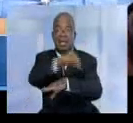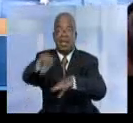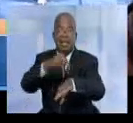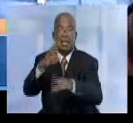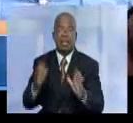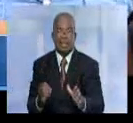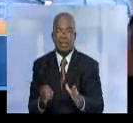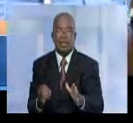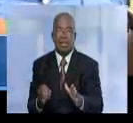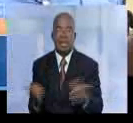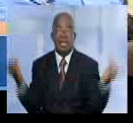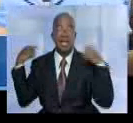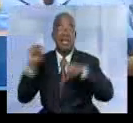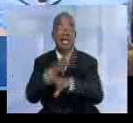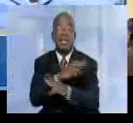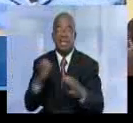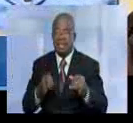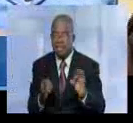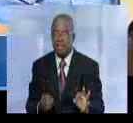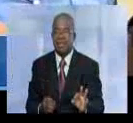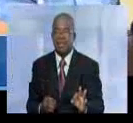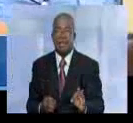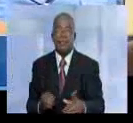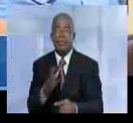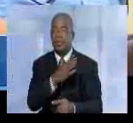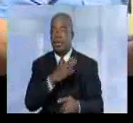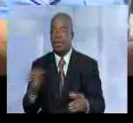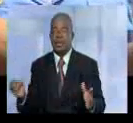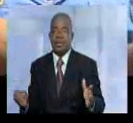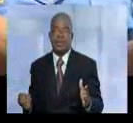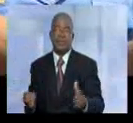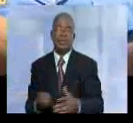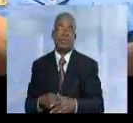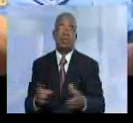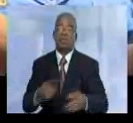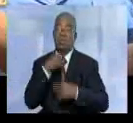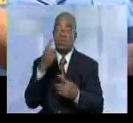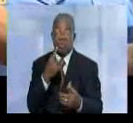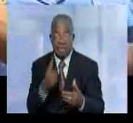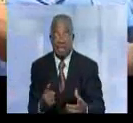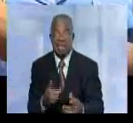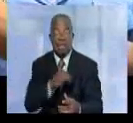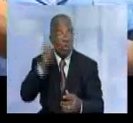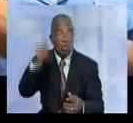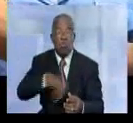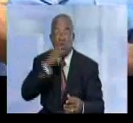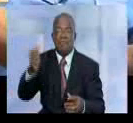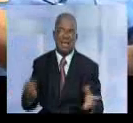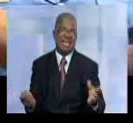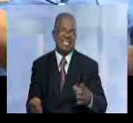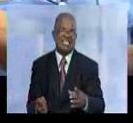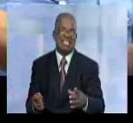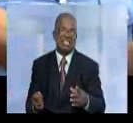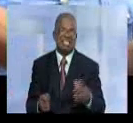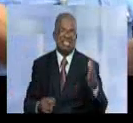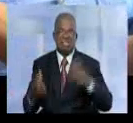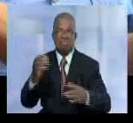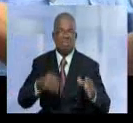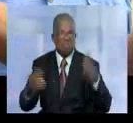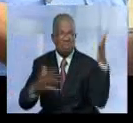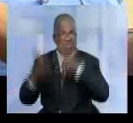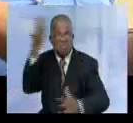Déclaration universelle des droits de l'homme, tous ces individus-là ont des droits et des devoirs. Et donc, il est bon de renforcer la capacité de nos forces